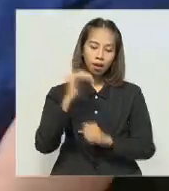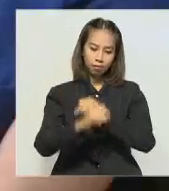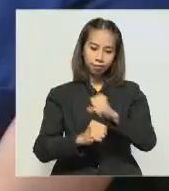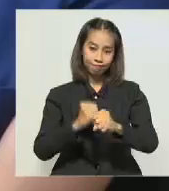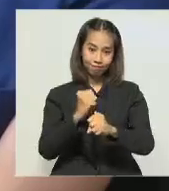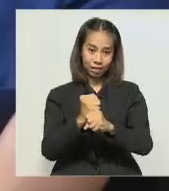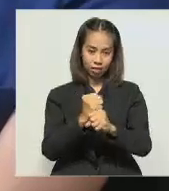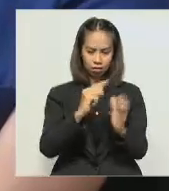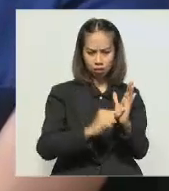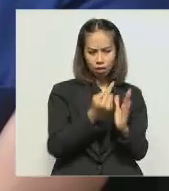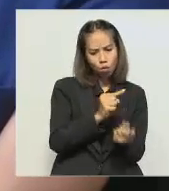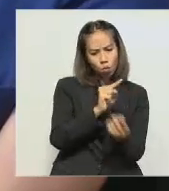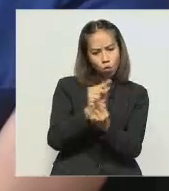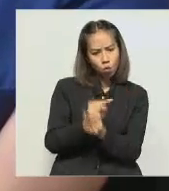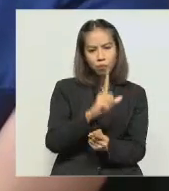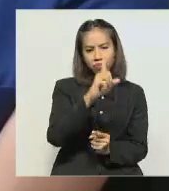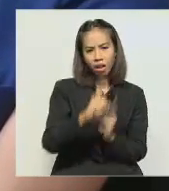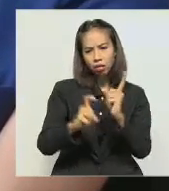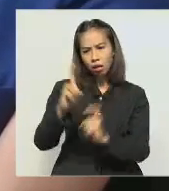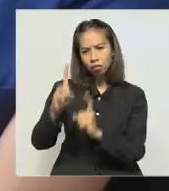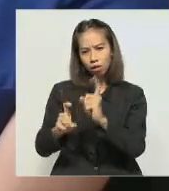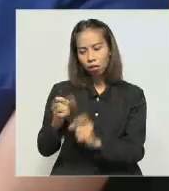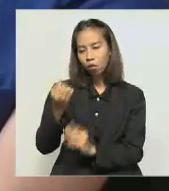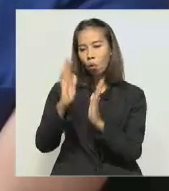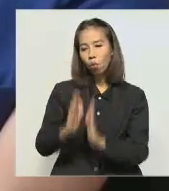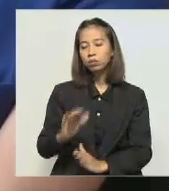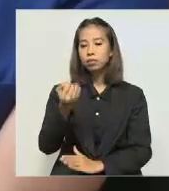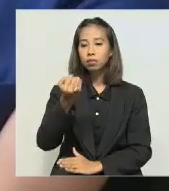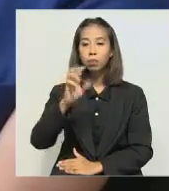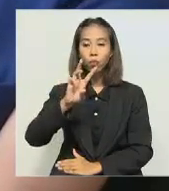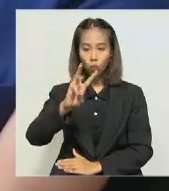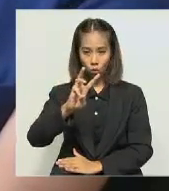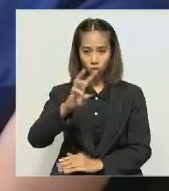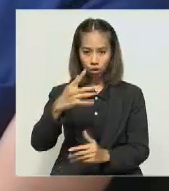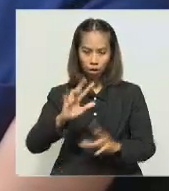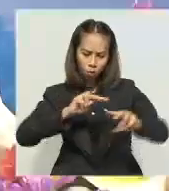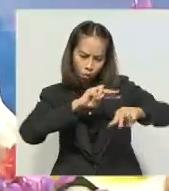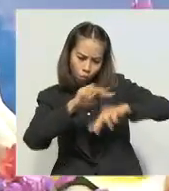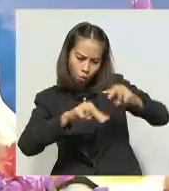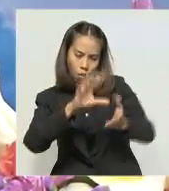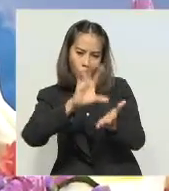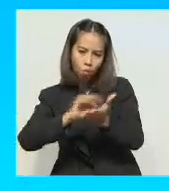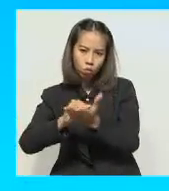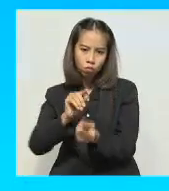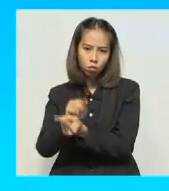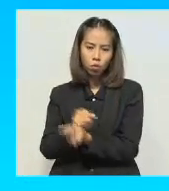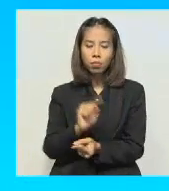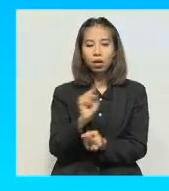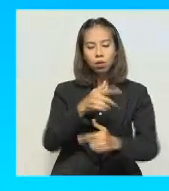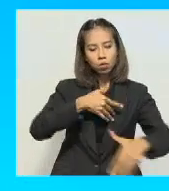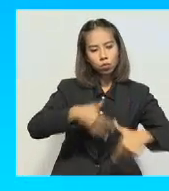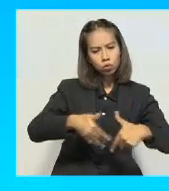ที่ผ่านมาพบผู้เสียชีวิตจากโรคพิษสุนัขบ้า16คนด้วยกันค่ะโดยจากการสำรวจข้อมูลก็พบว่ามีประชาช